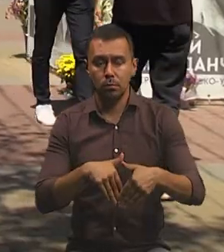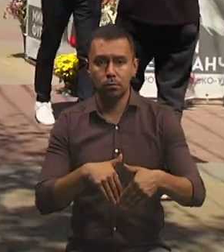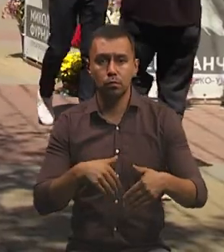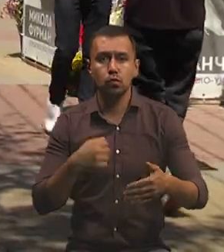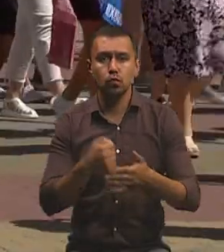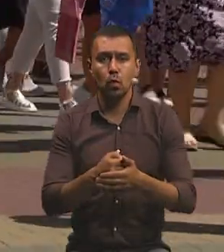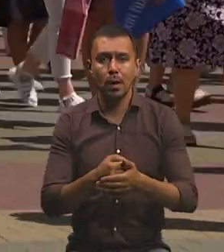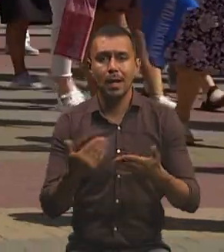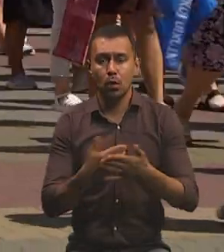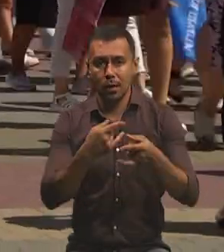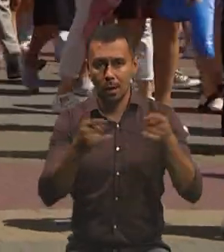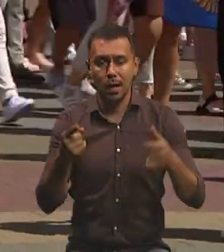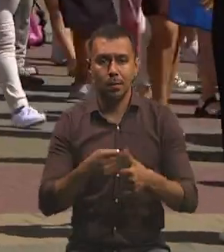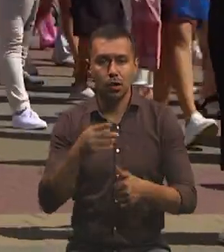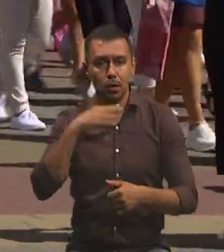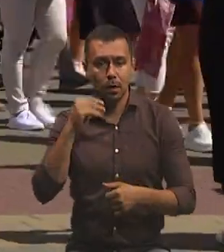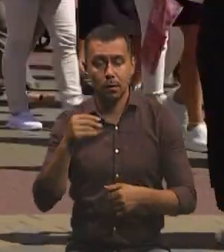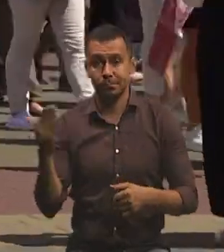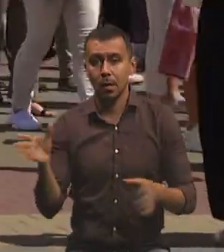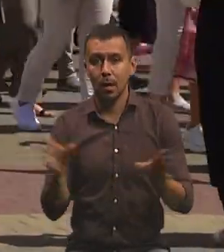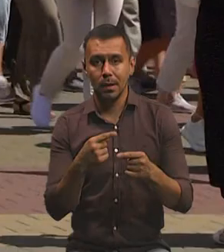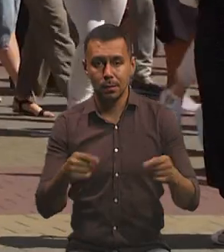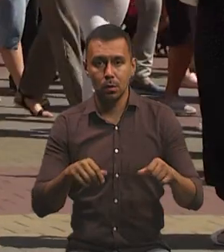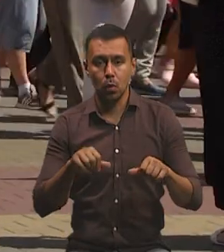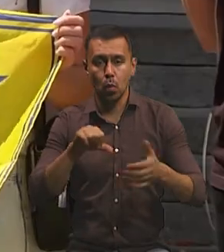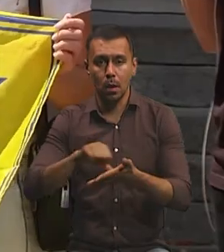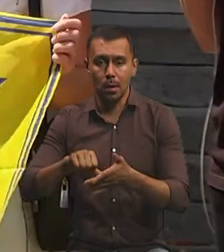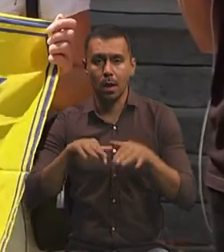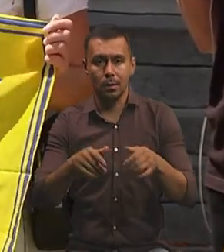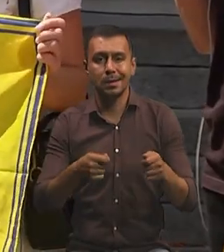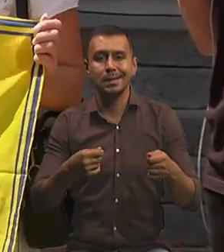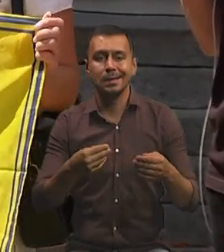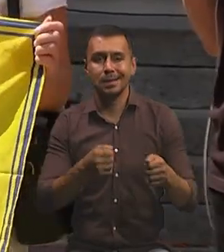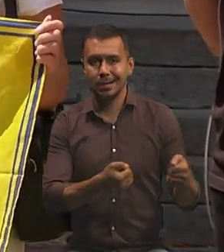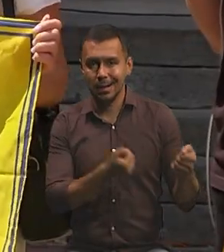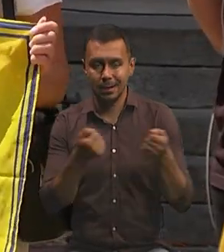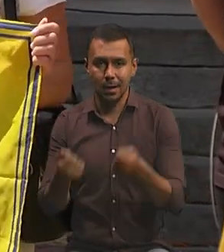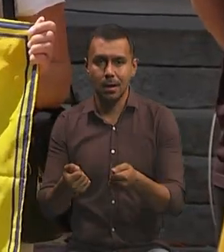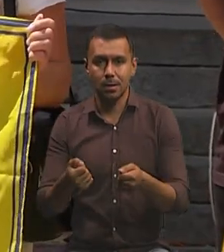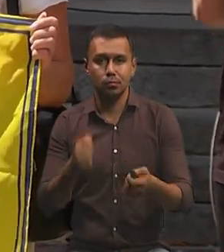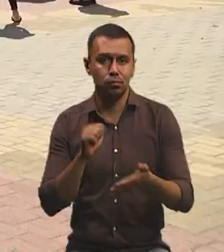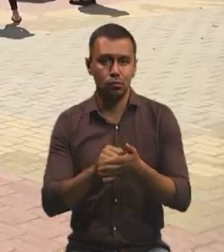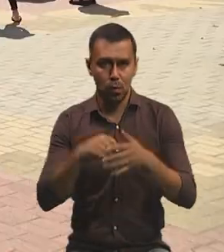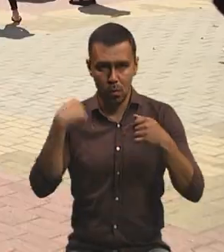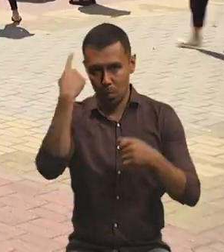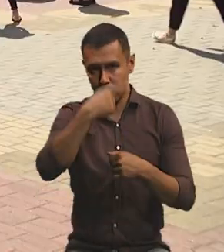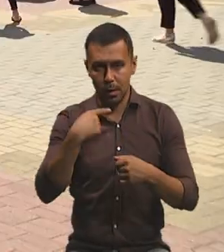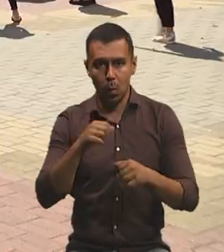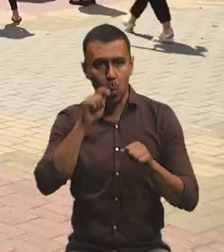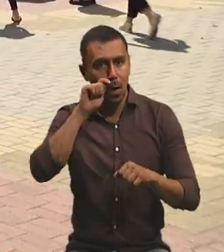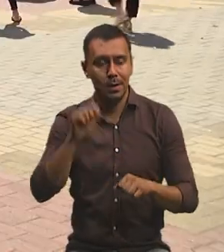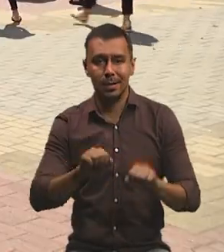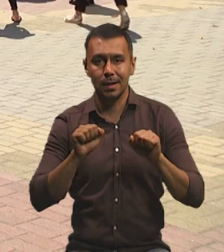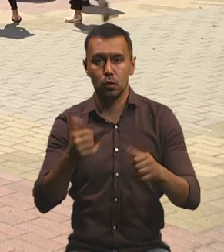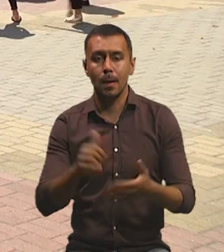імені Шевченка. Любов разом з іншими учасниками акції несе роздруковані портрети загиблих в Оленівці українських захисників. Сьогоднішня